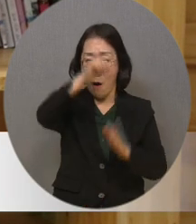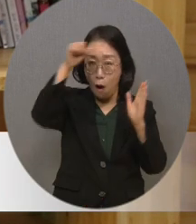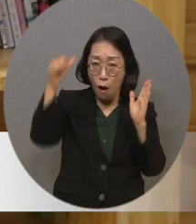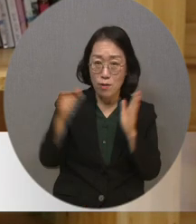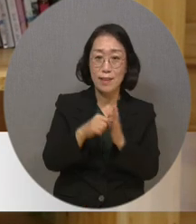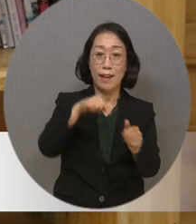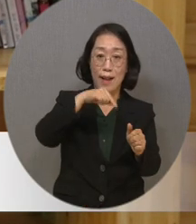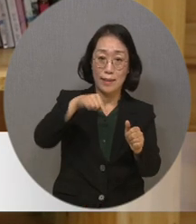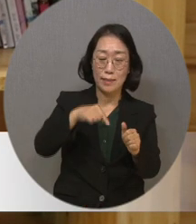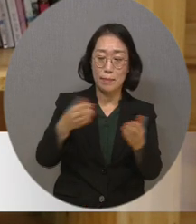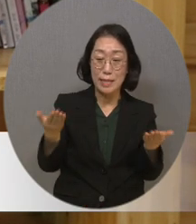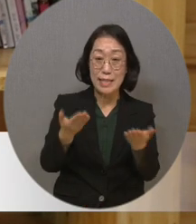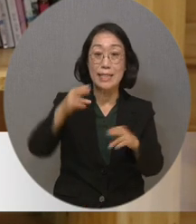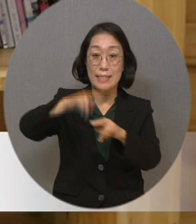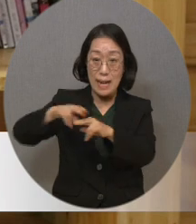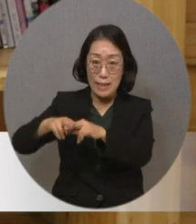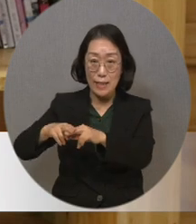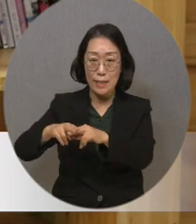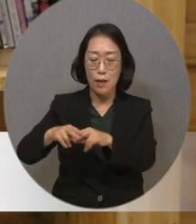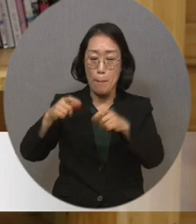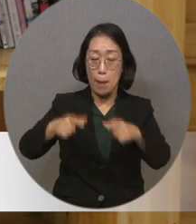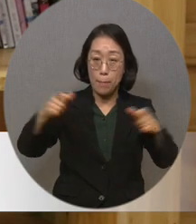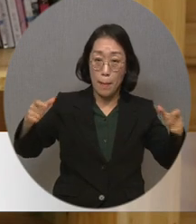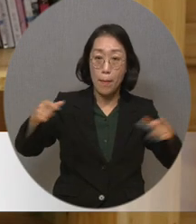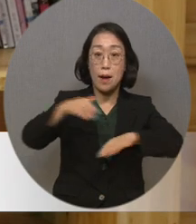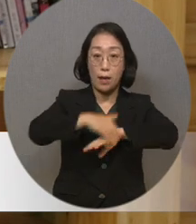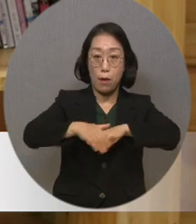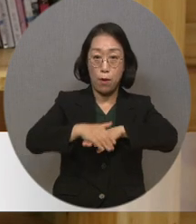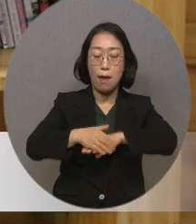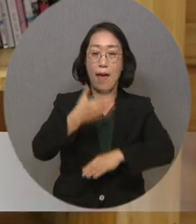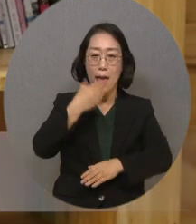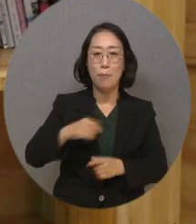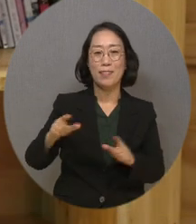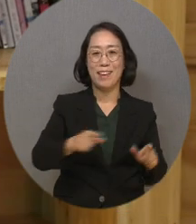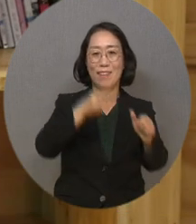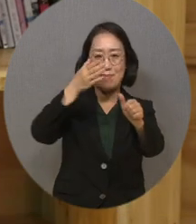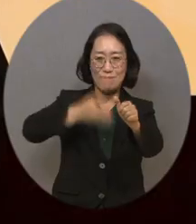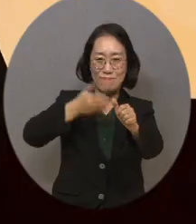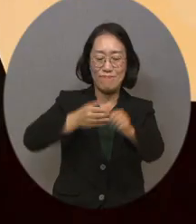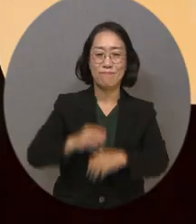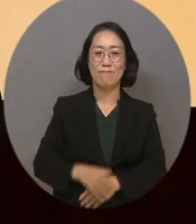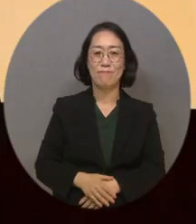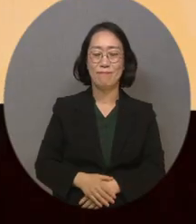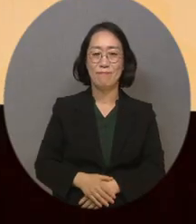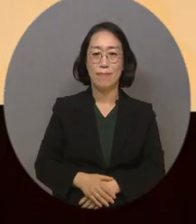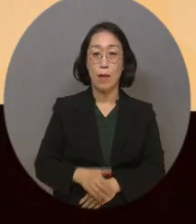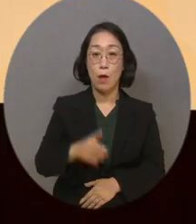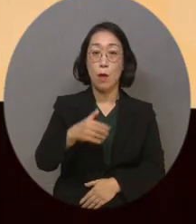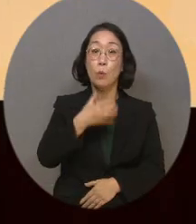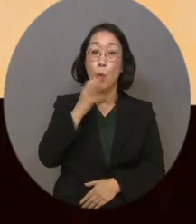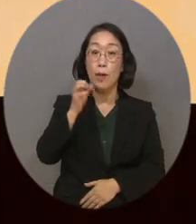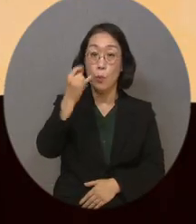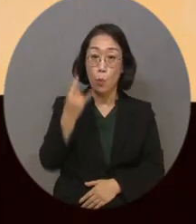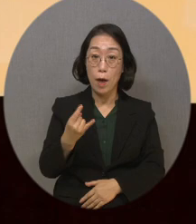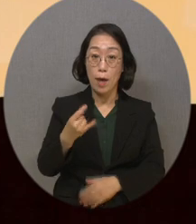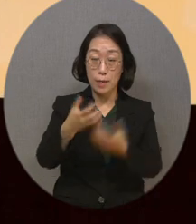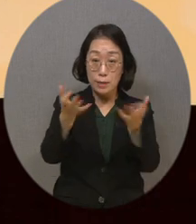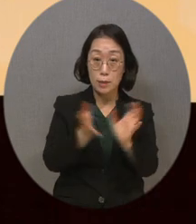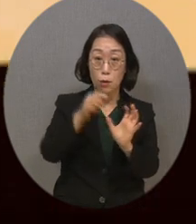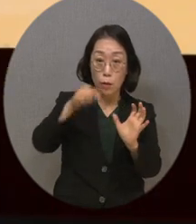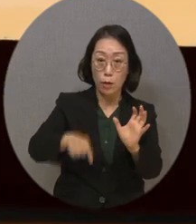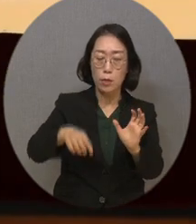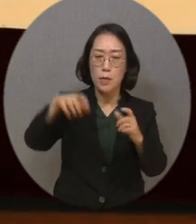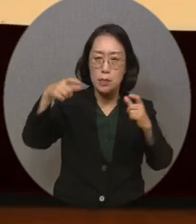평생학습이라든지 노인일자리든지 이런 거 확충하고 있으니까 어르신들 행복한 노후 보내세요. 대한노인의 순천시 지회는